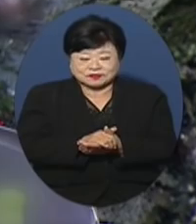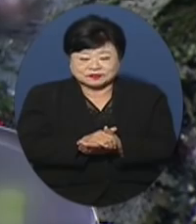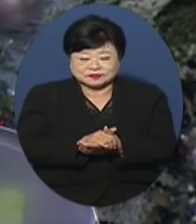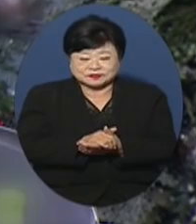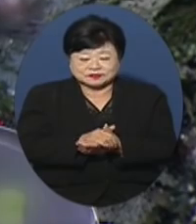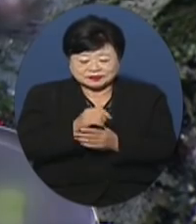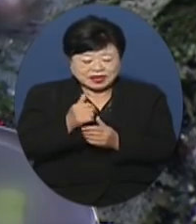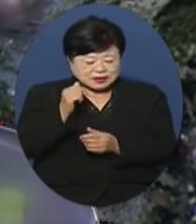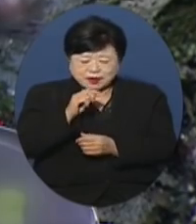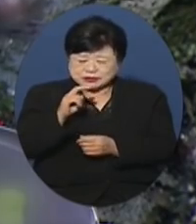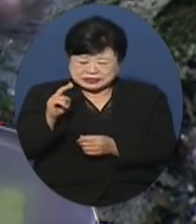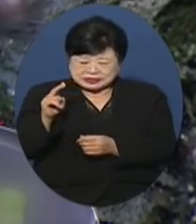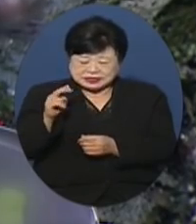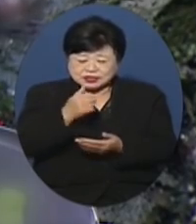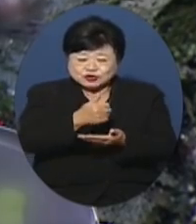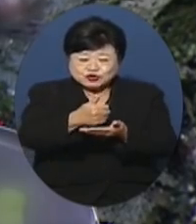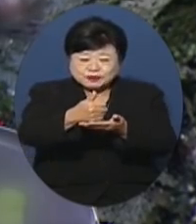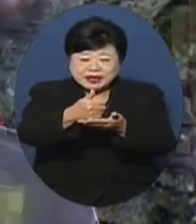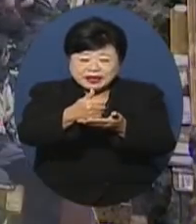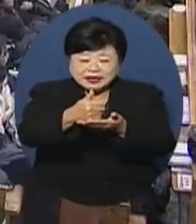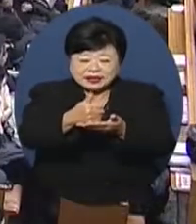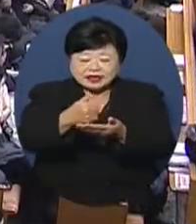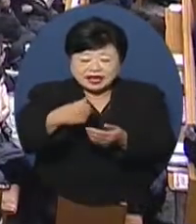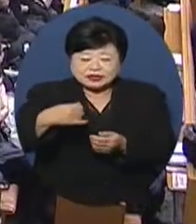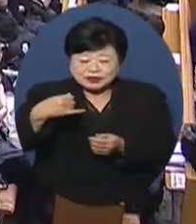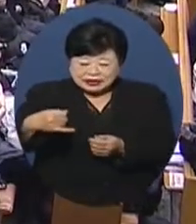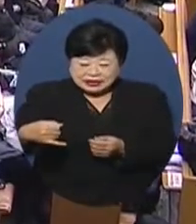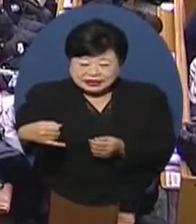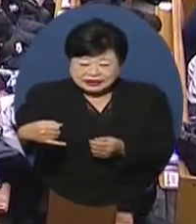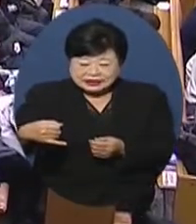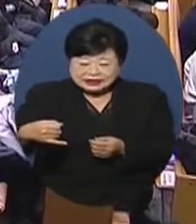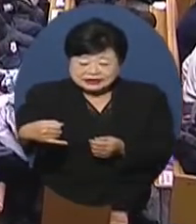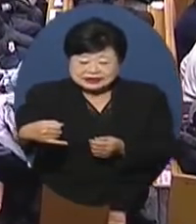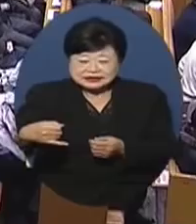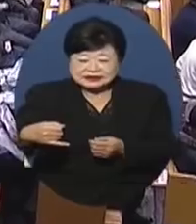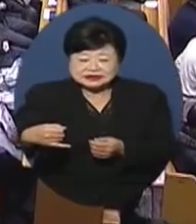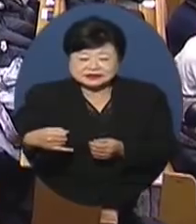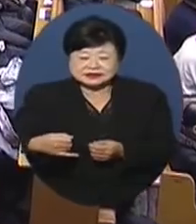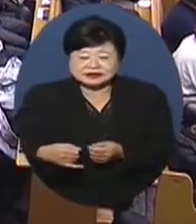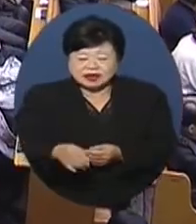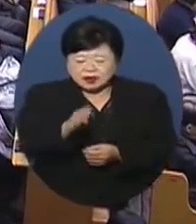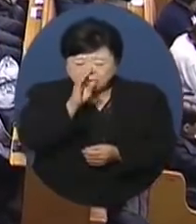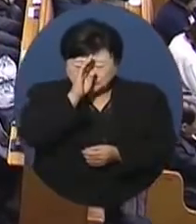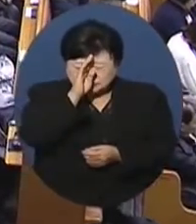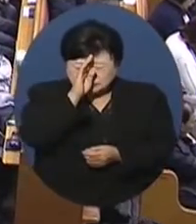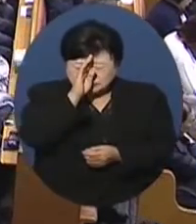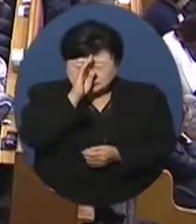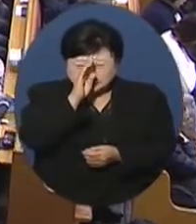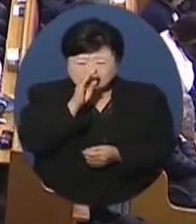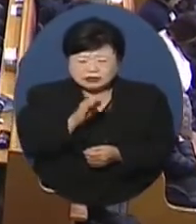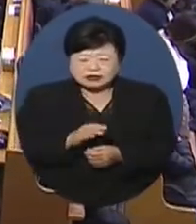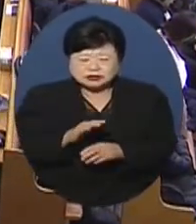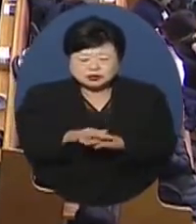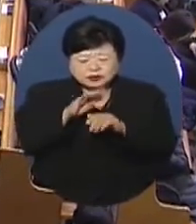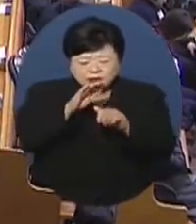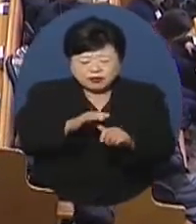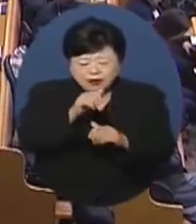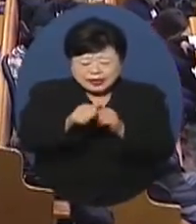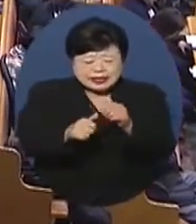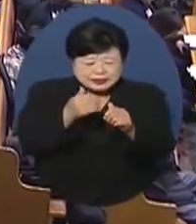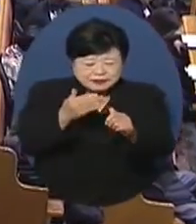하나님 아버지 주의 아들과 딸이 육신이 병들어서 손을 얹고